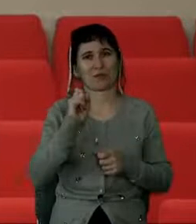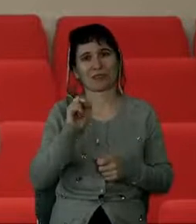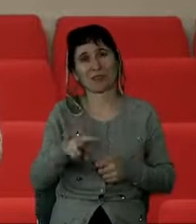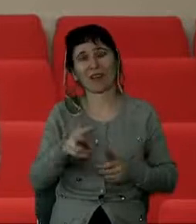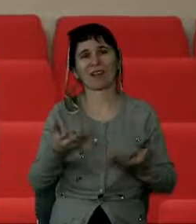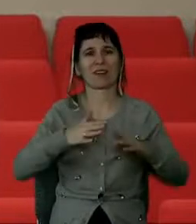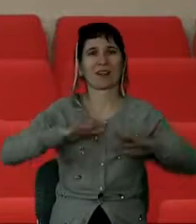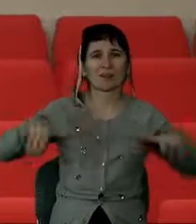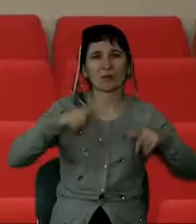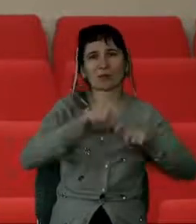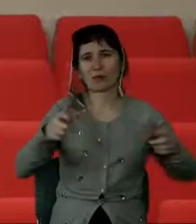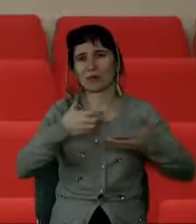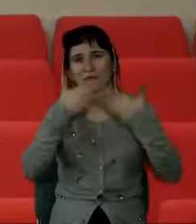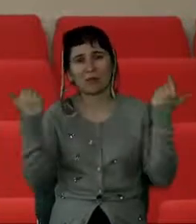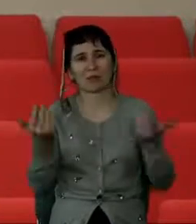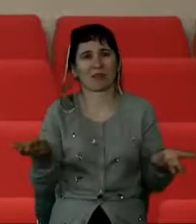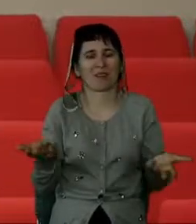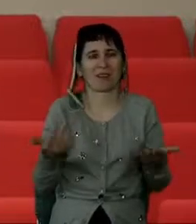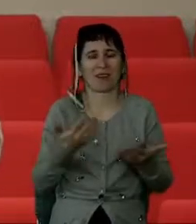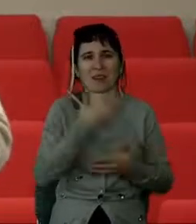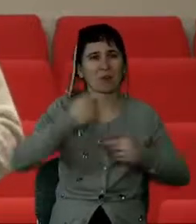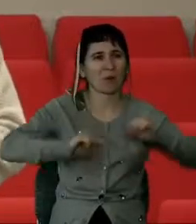благословить в слові.